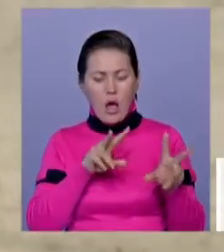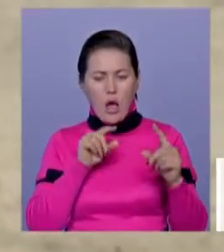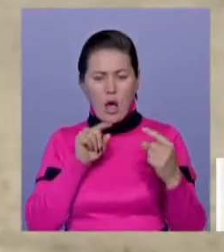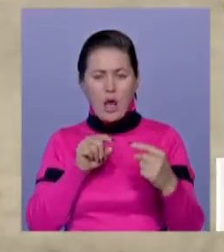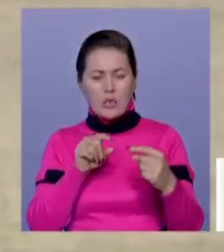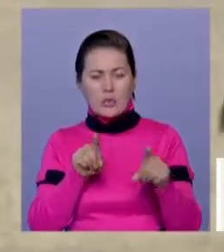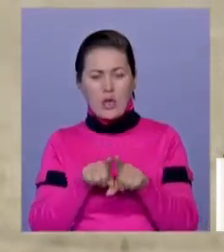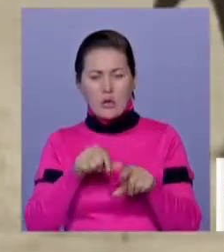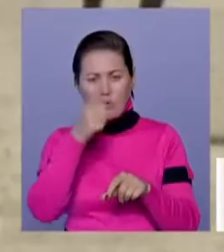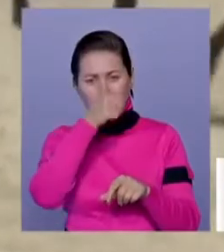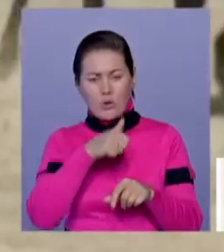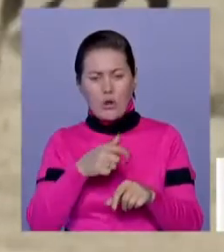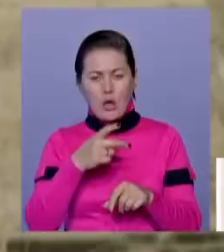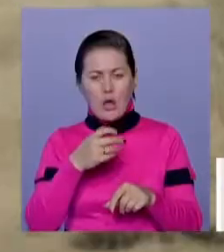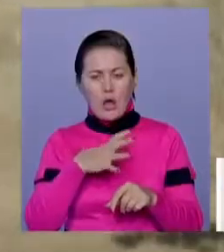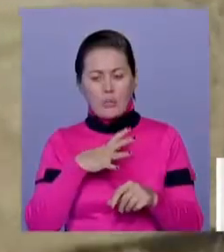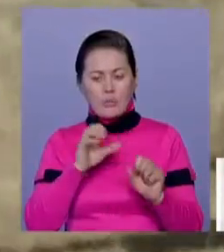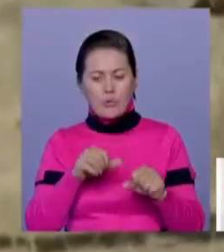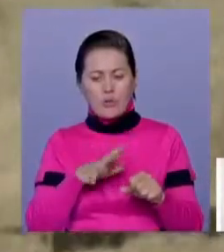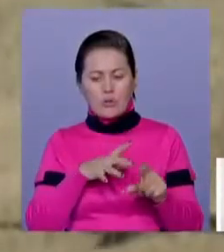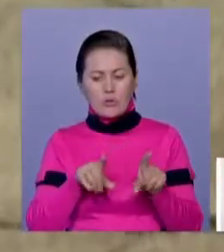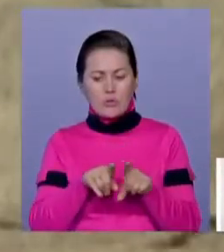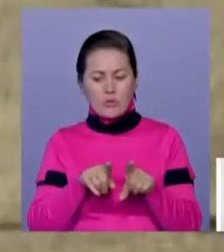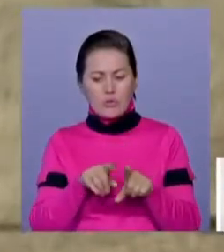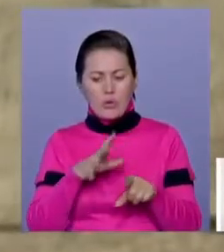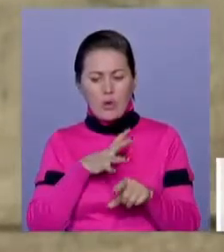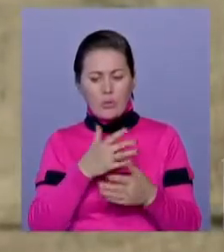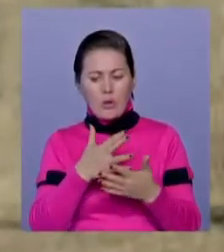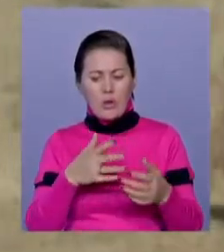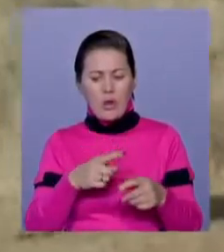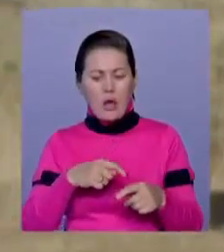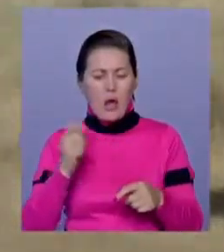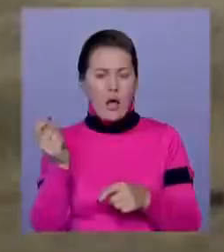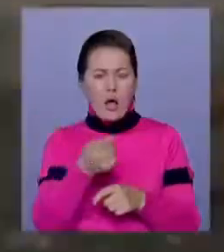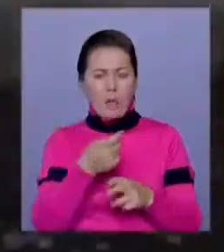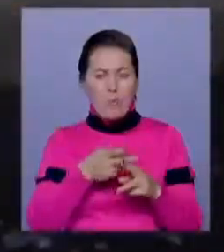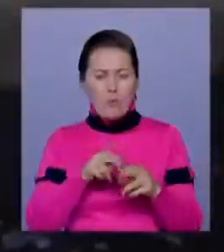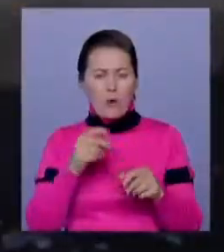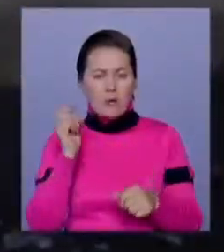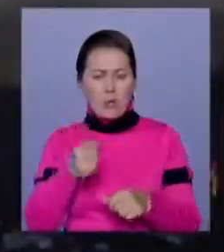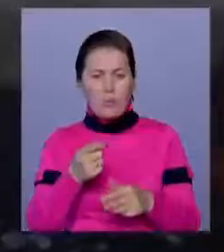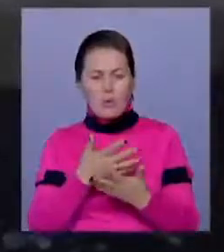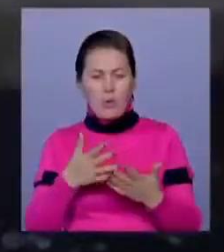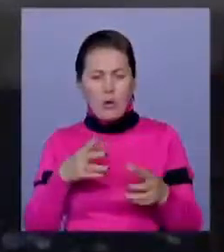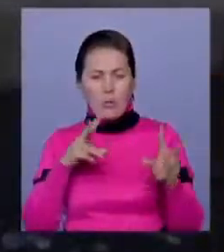қақ айырар айбалтаны көрікке қыздырып, төске салып жатқан ұстаның үстінен түстік. Мақаланы оқыдым, көңілім көншіді, көпке көрсетер